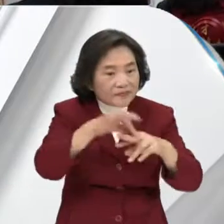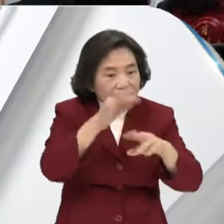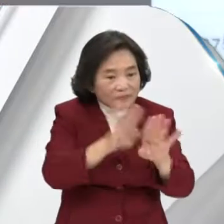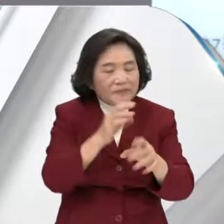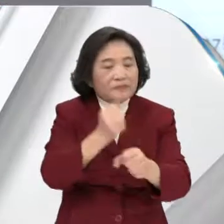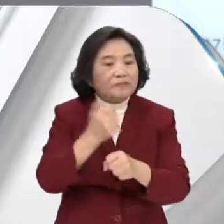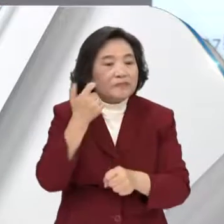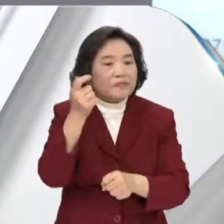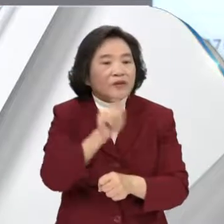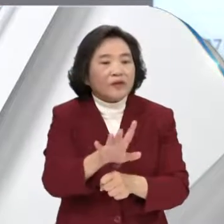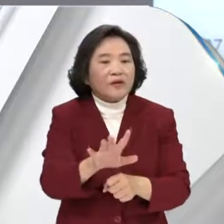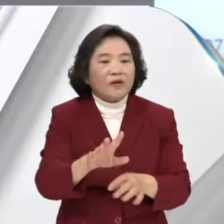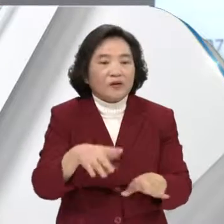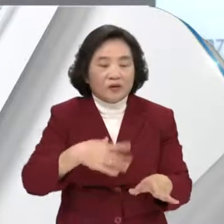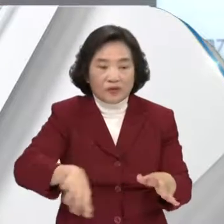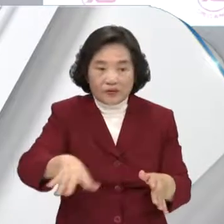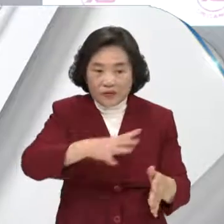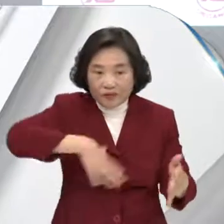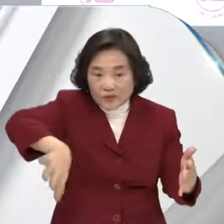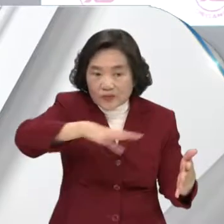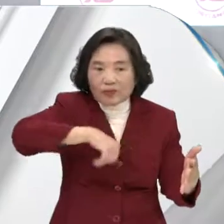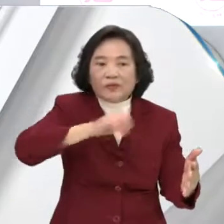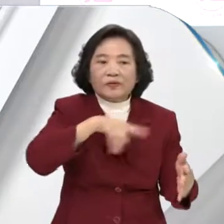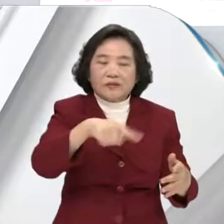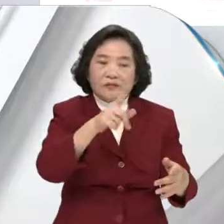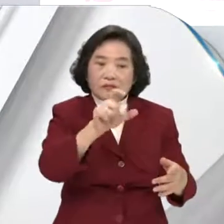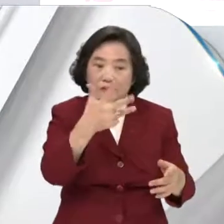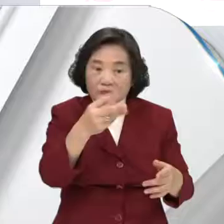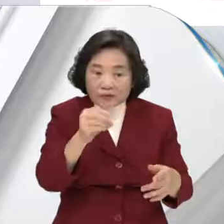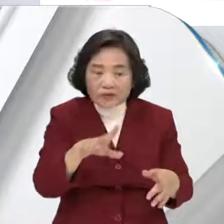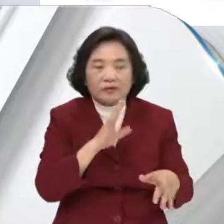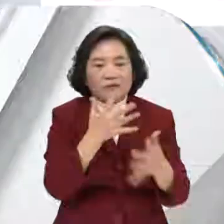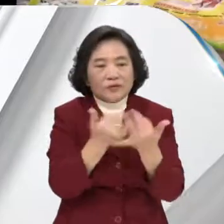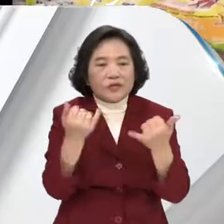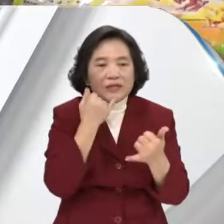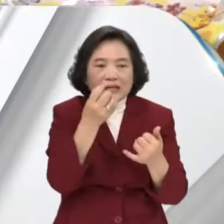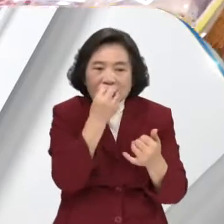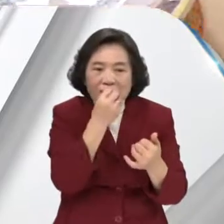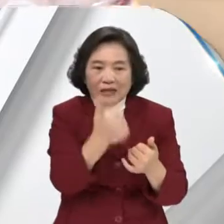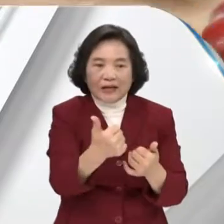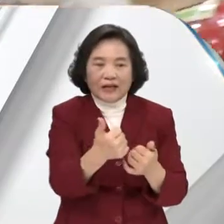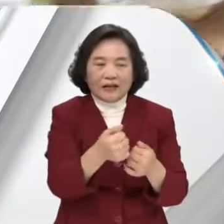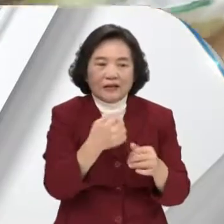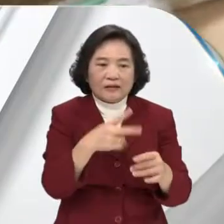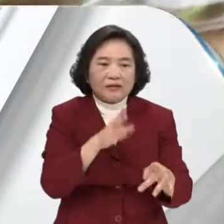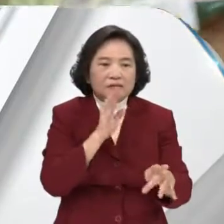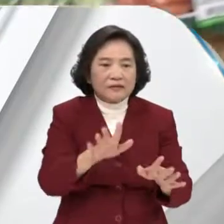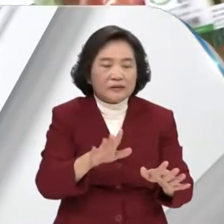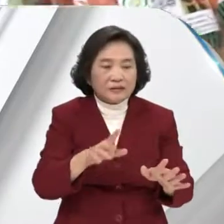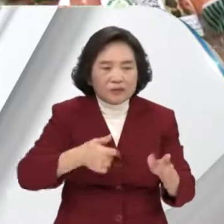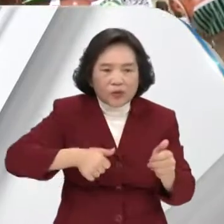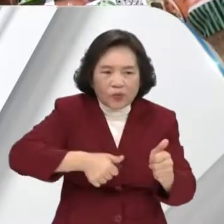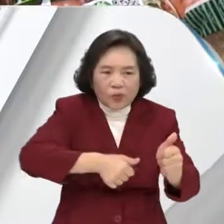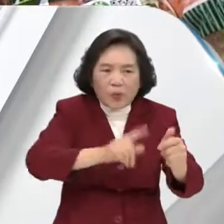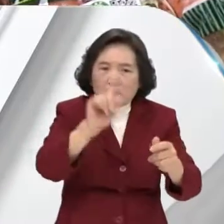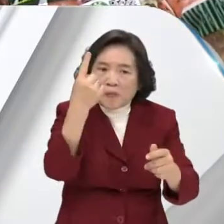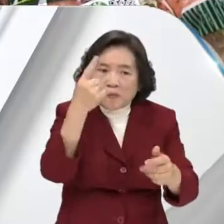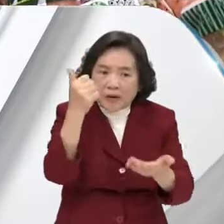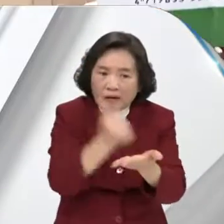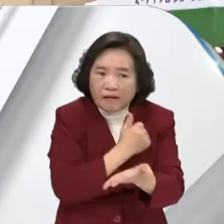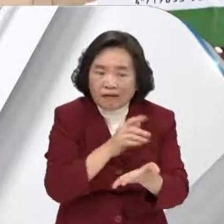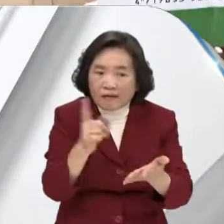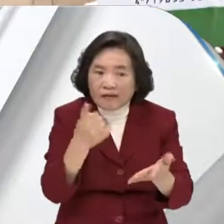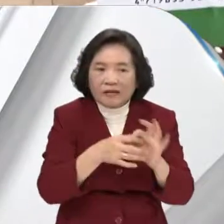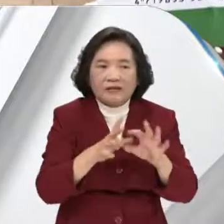马祖，我帮全台湾168万的学生实施到菜地食材。但是因只新买些送年的食材，不增加费